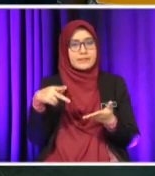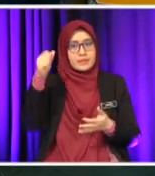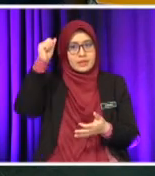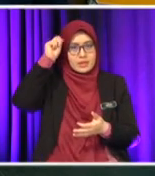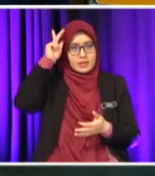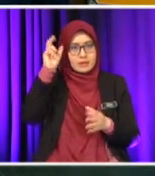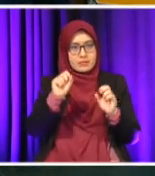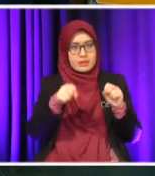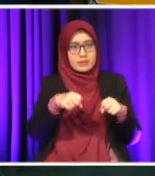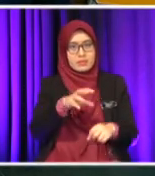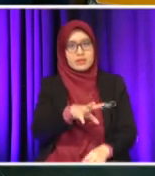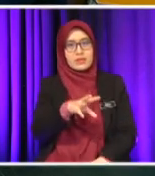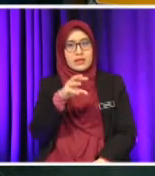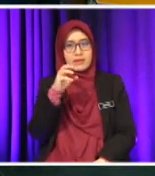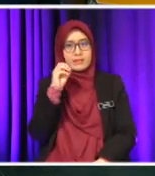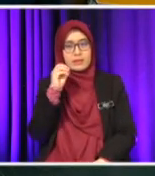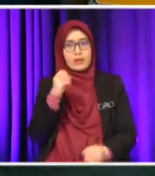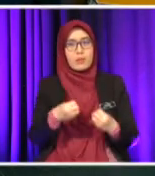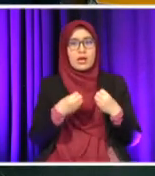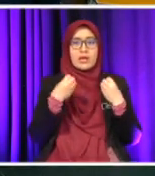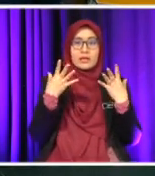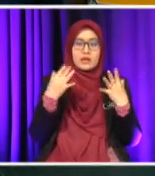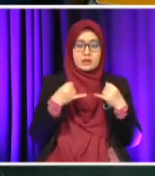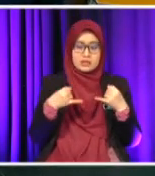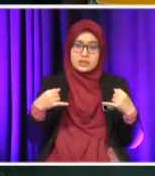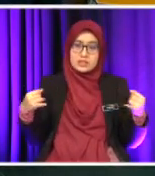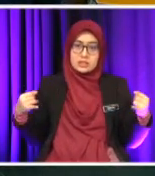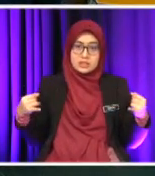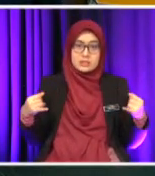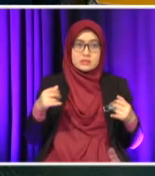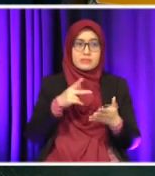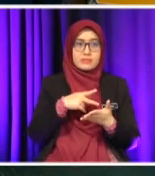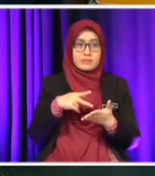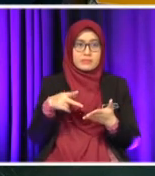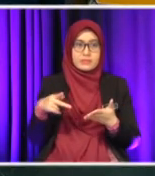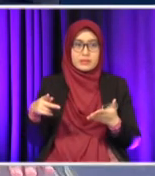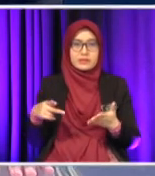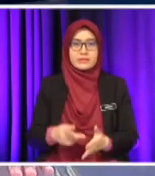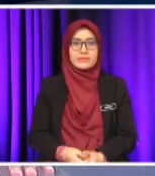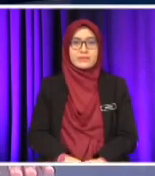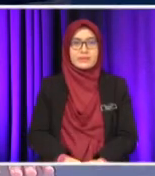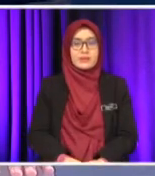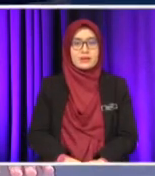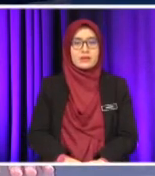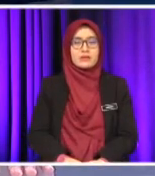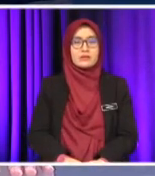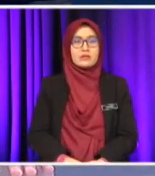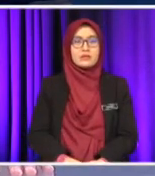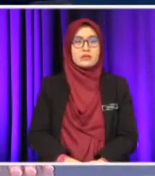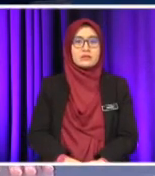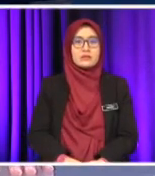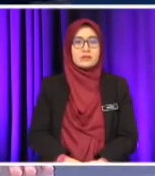tersebut boleh menjadi satu alternatif kepada eee